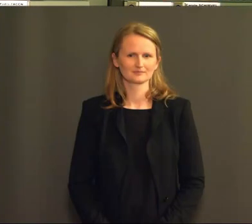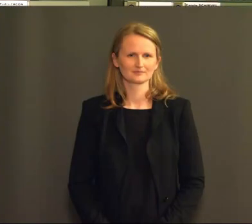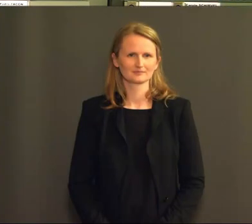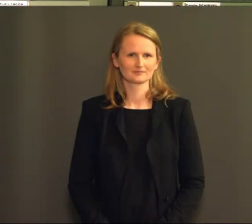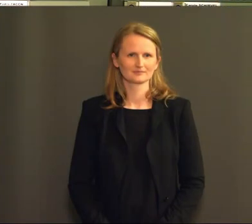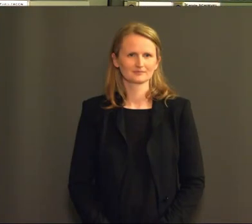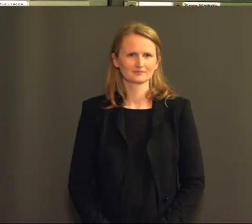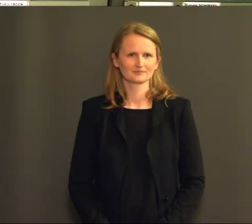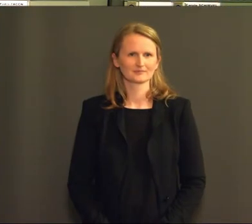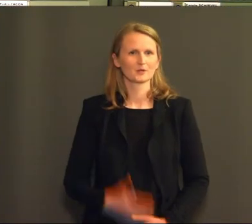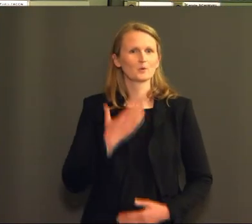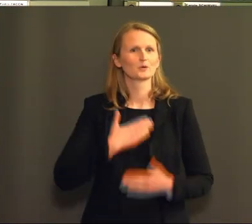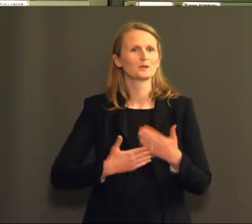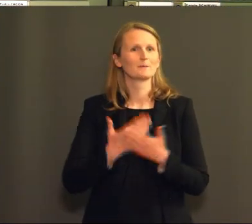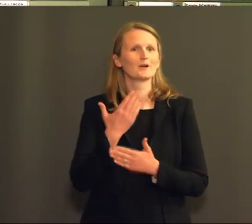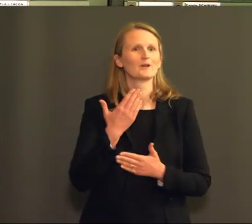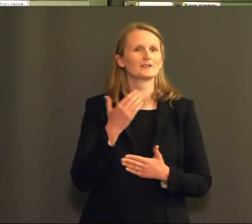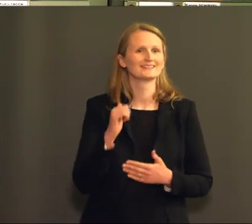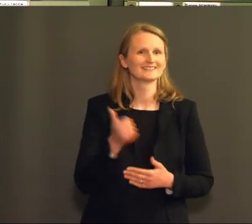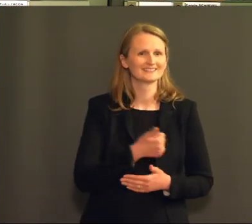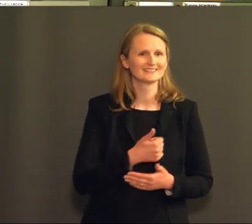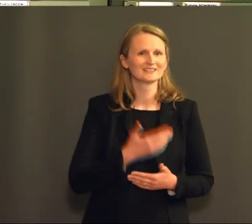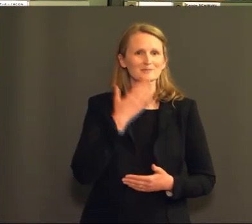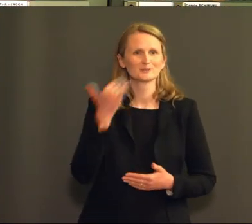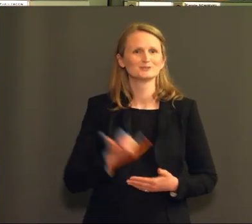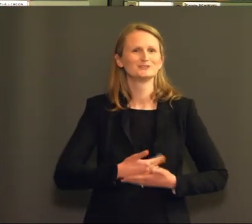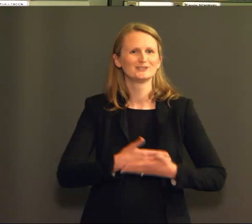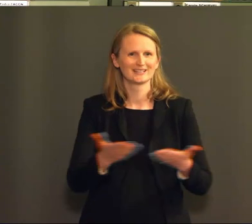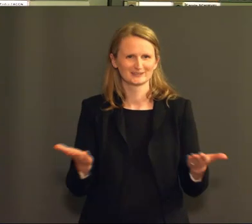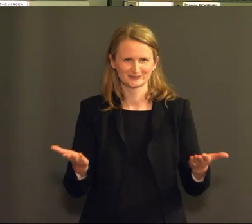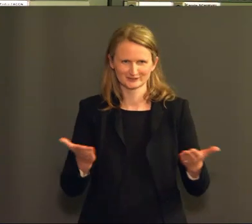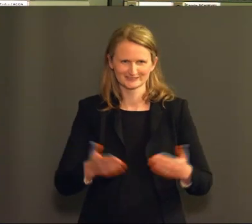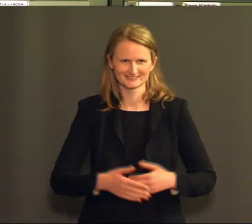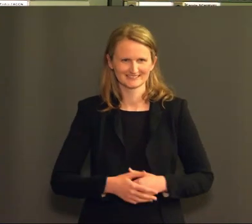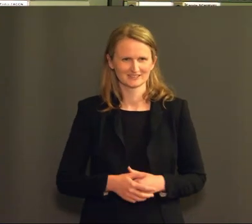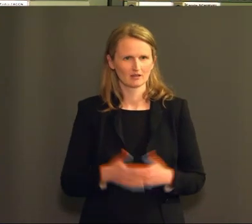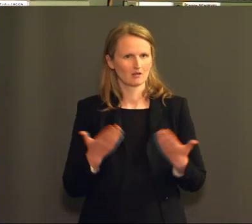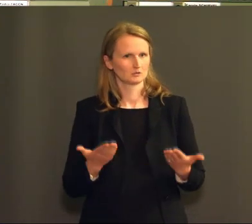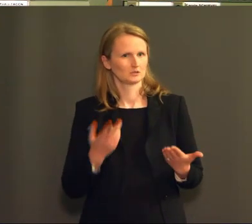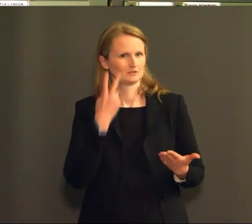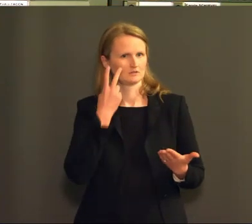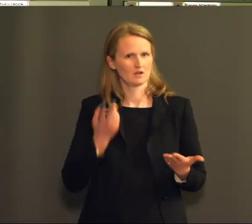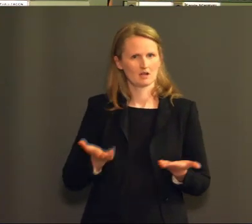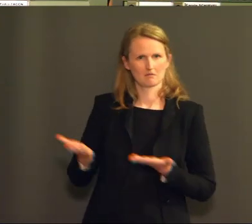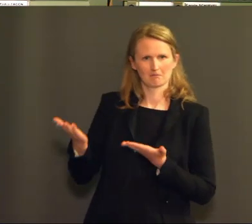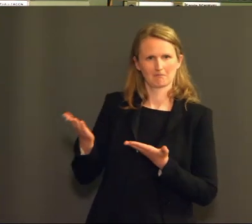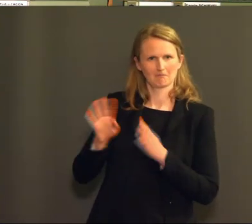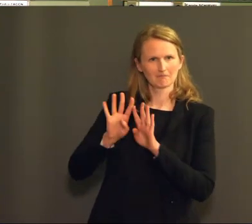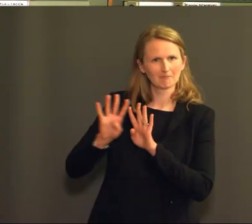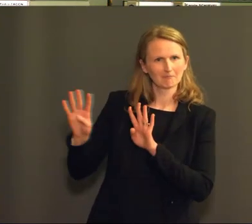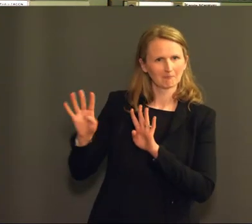Goedemorgen iedereen. Bonjour à tous. Aujourd'hui, vous le voyez, une configuration un peu particulière pour ce moment en